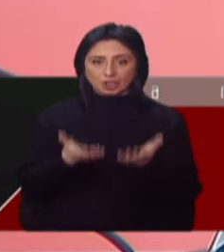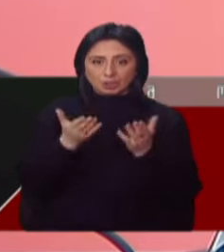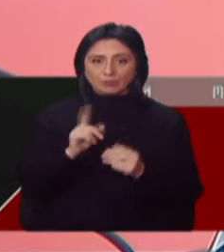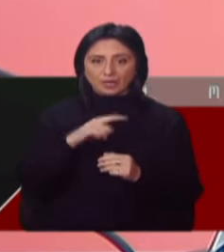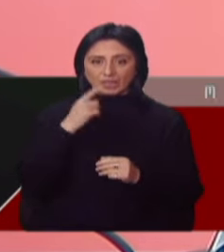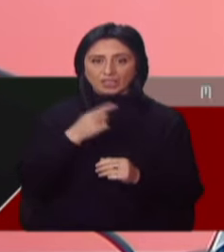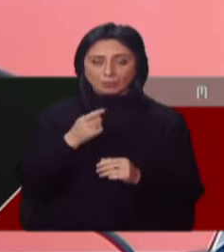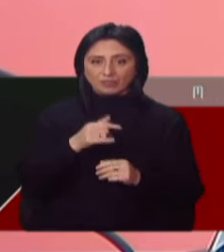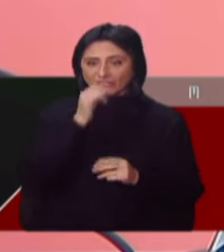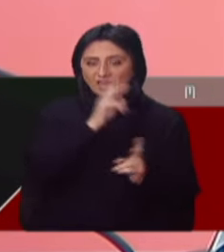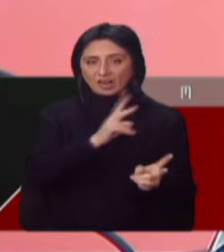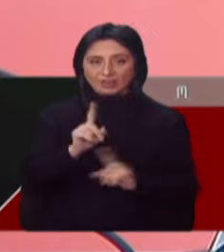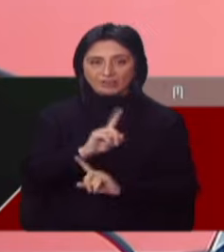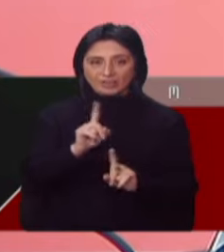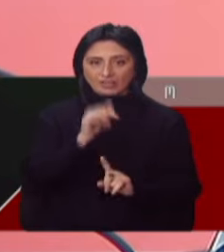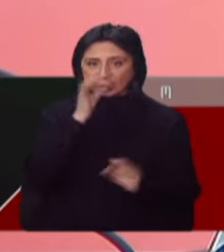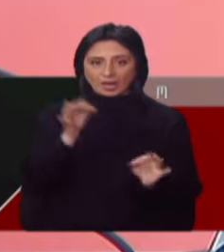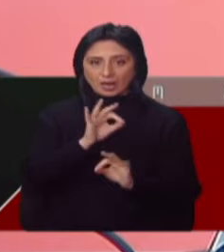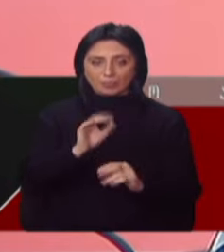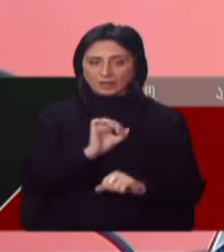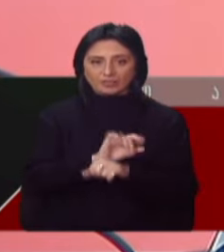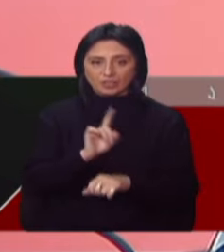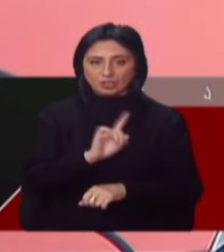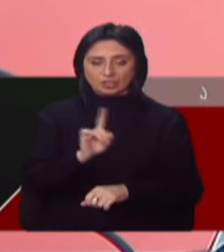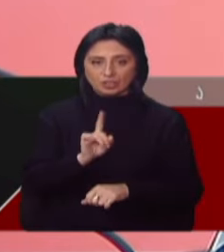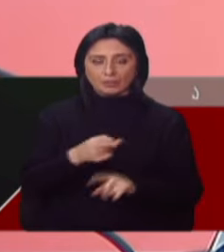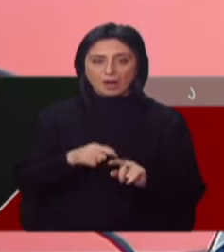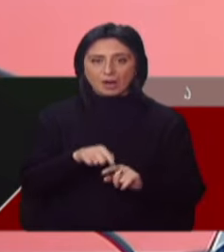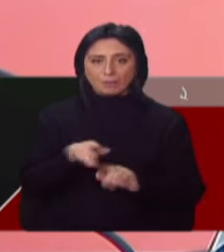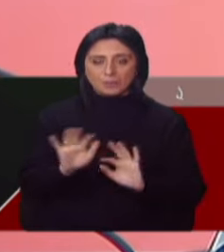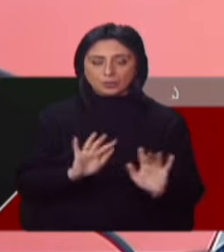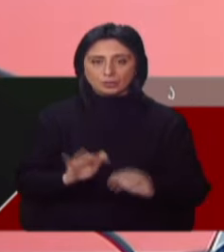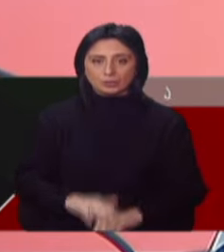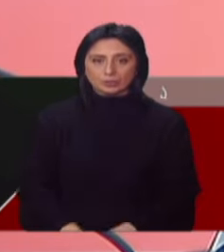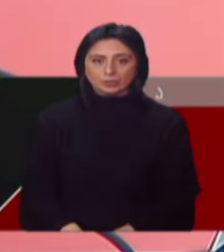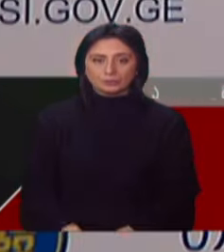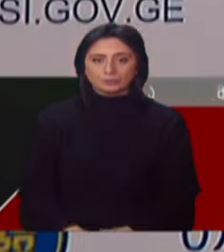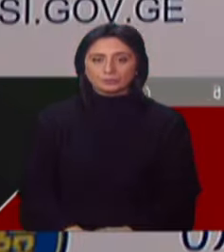რა თქმა უნდა ვერავინ და ვერაფერი ვერ შეაჩერებს ამ პროცესს.